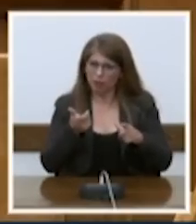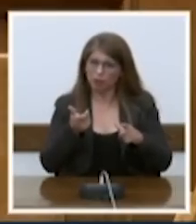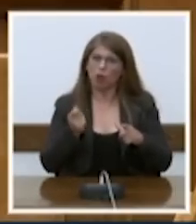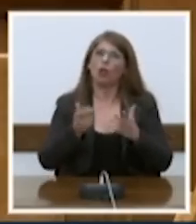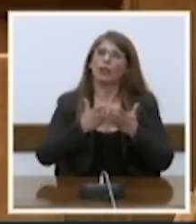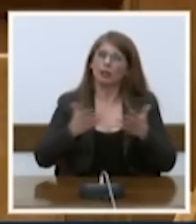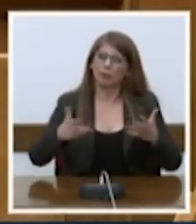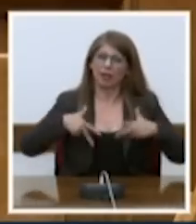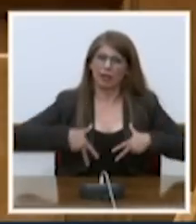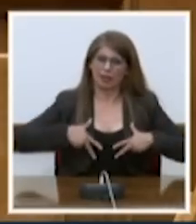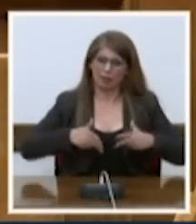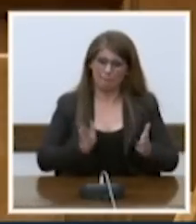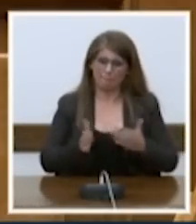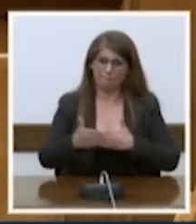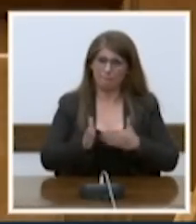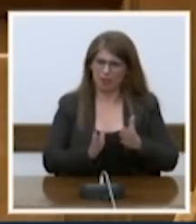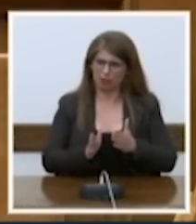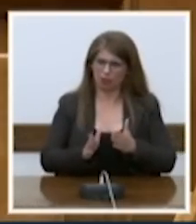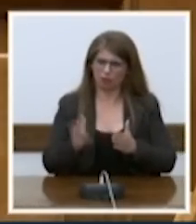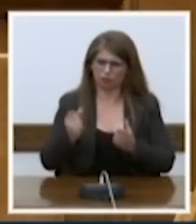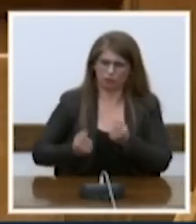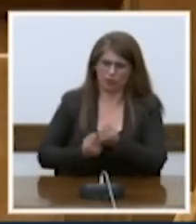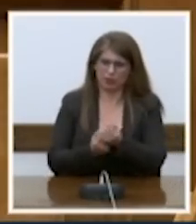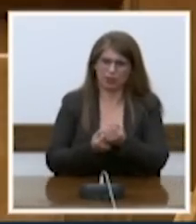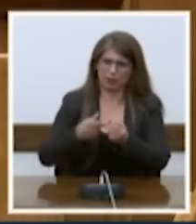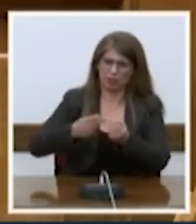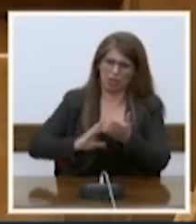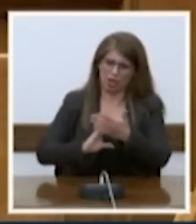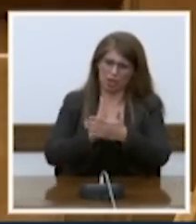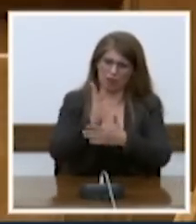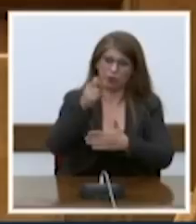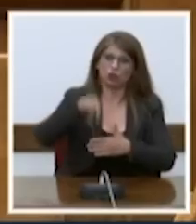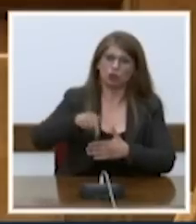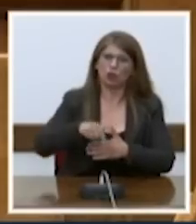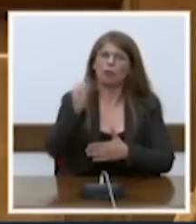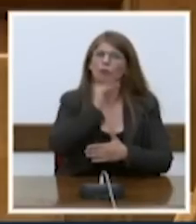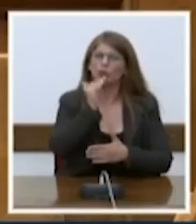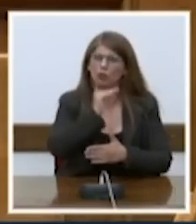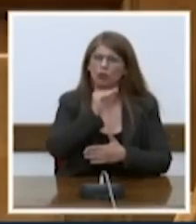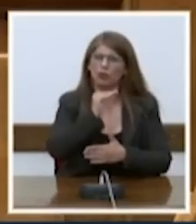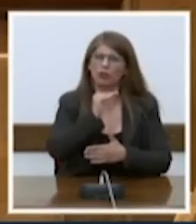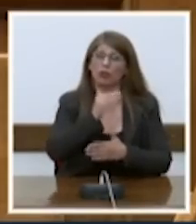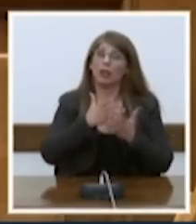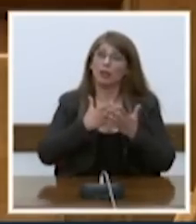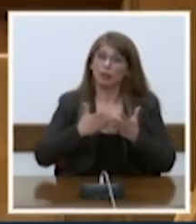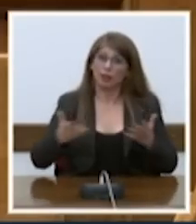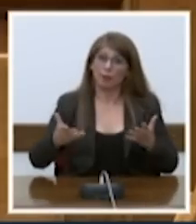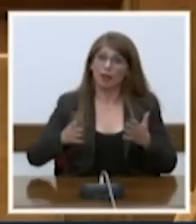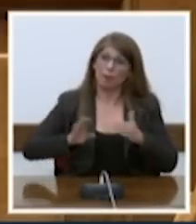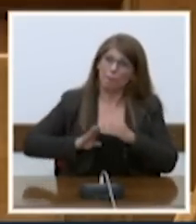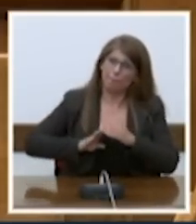μεγάλα κρατικά πακέτα για την τόνωση της ανάπτυξης, προχωρά στην πιο γρήγορη και μεγάλη εκτείναξη